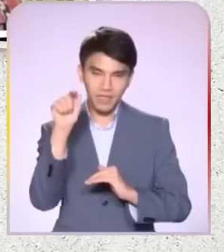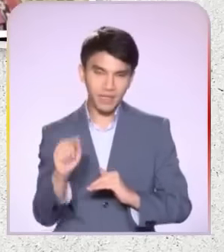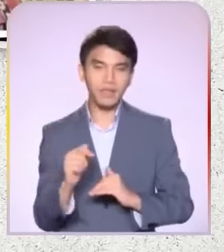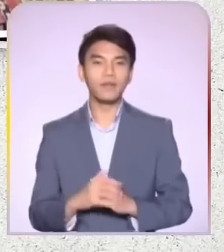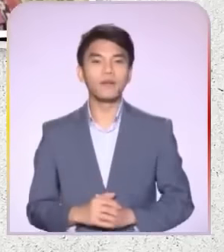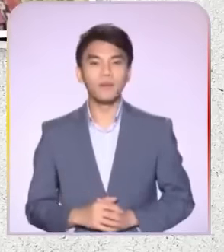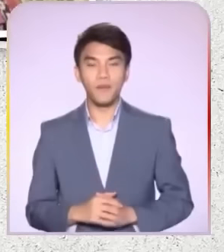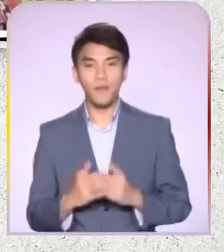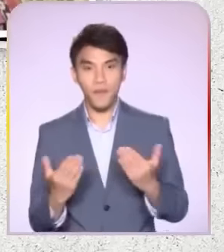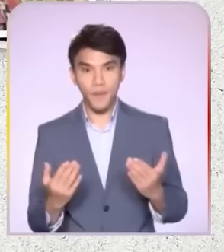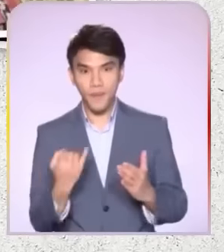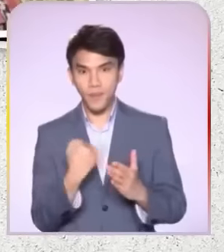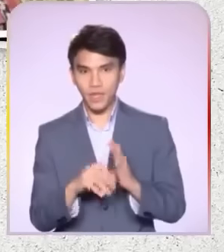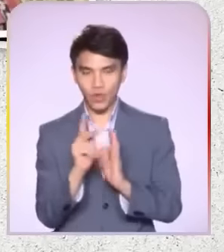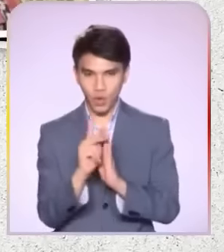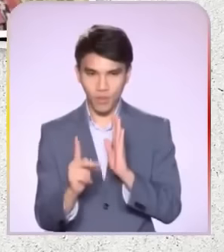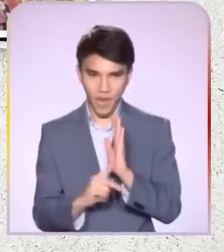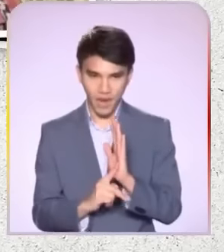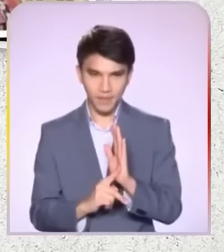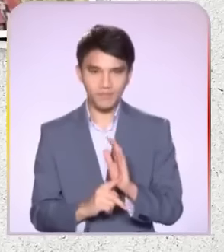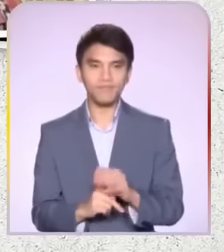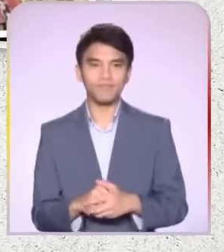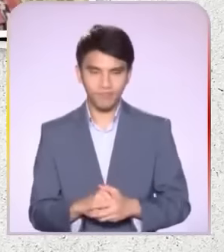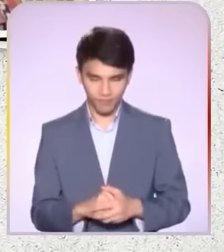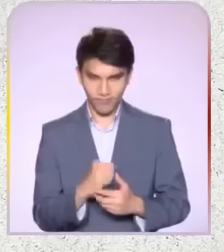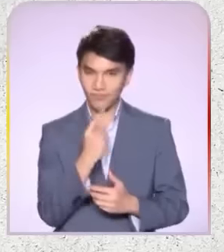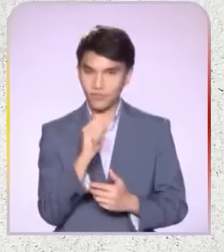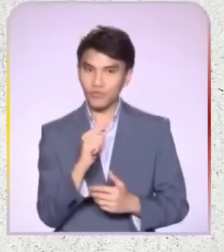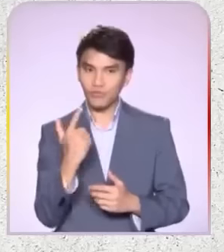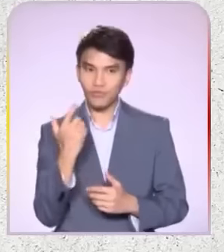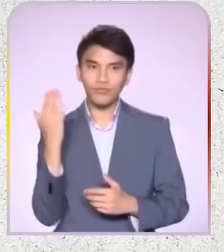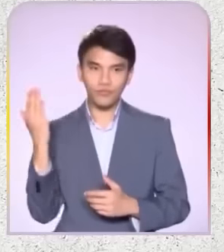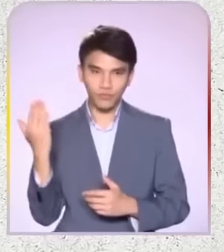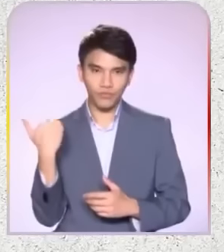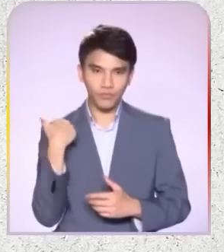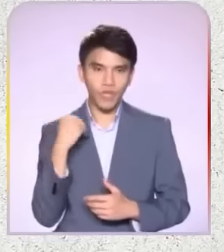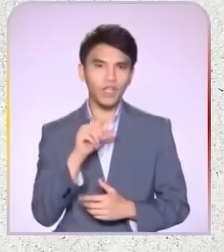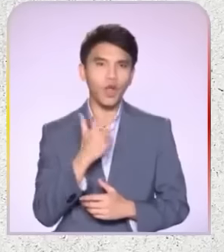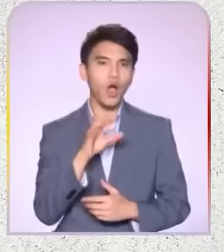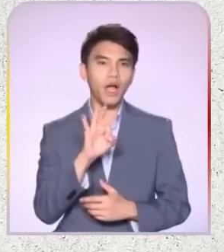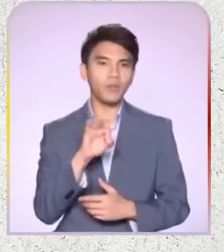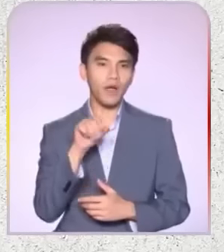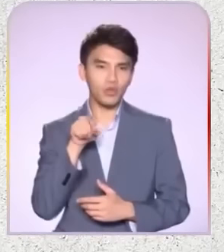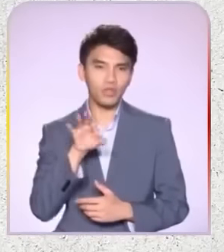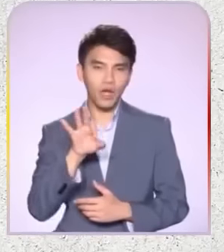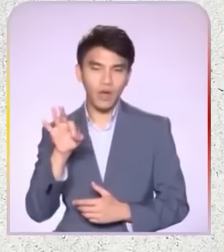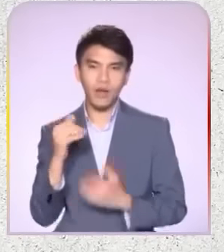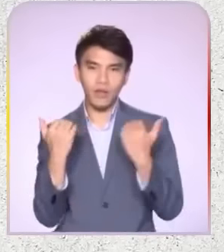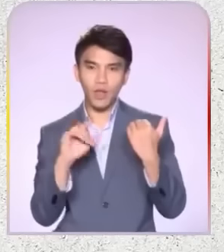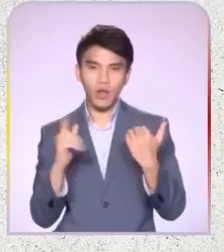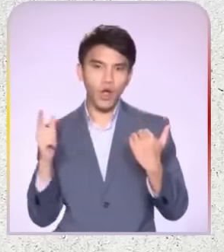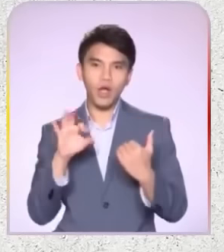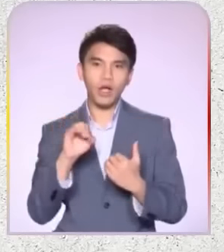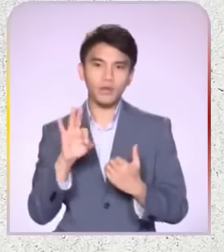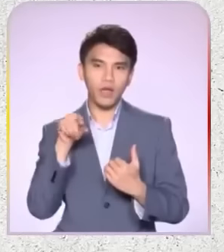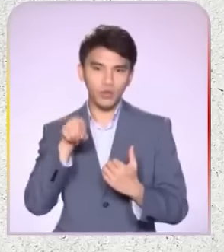92.5% ซึ่งมีความผิดตามกฎหมายส่วนปี่เซี่ยทองคำที่บอกไว้ว่าเป็น 99.99% ตรวจสอบพบเป็นทองคำ